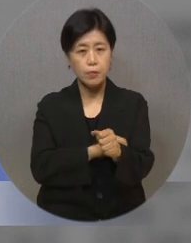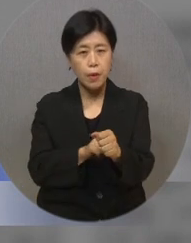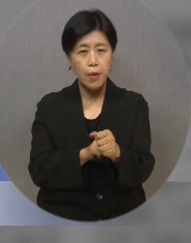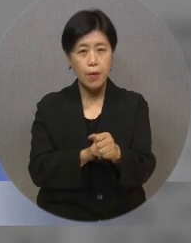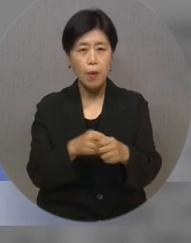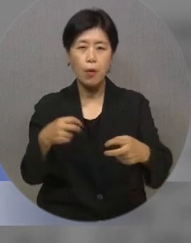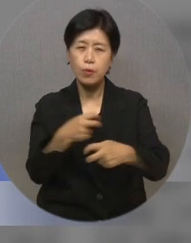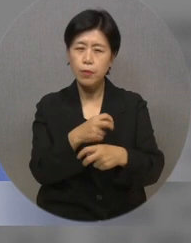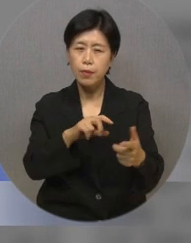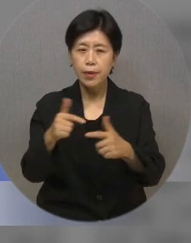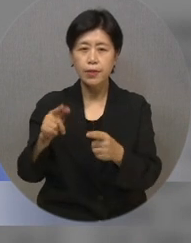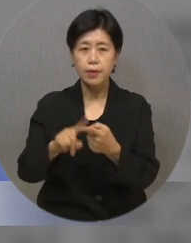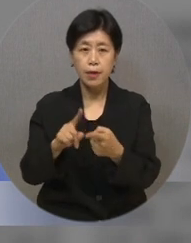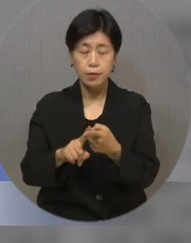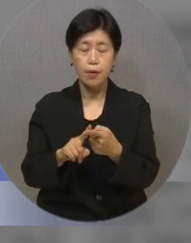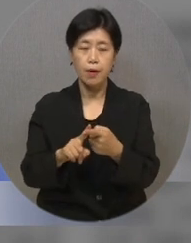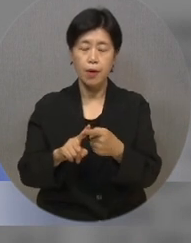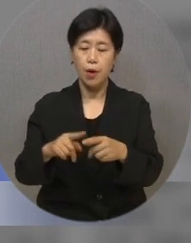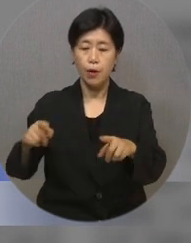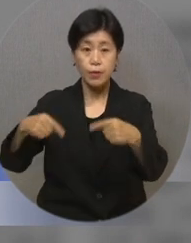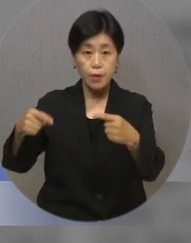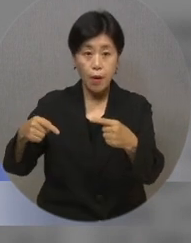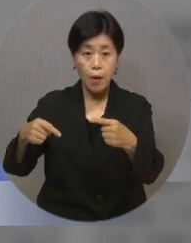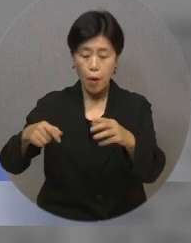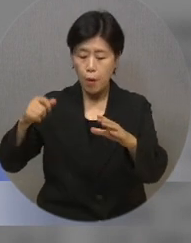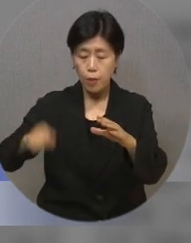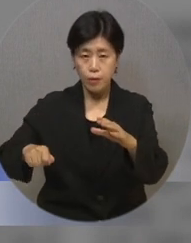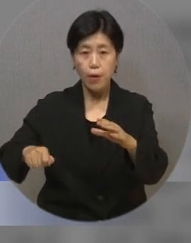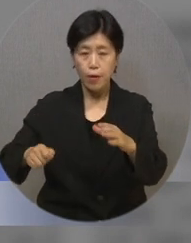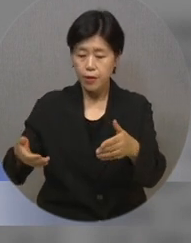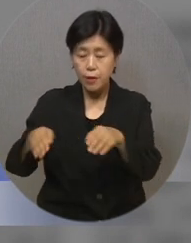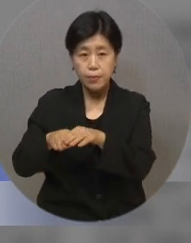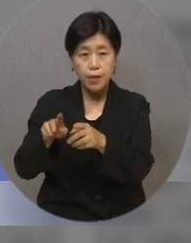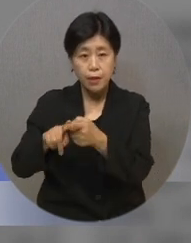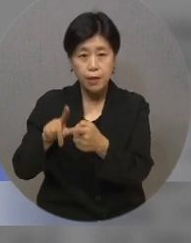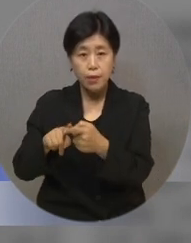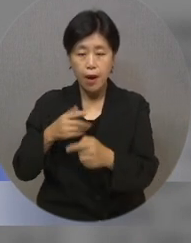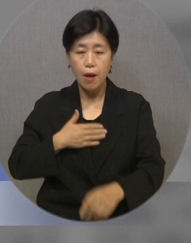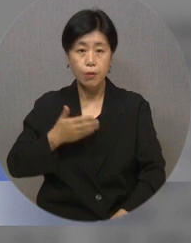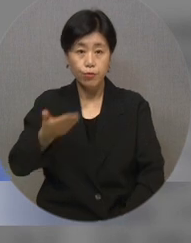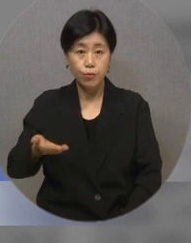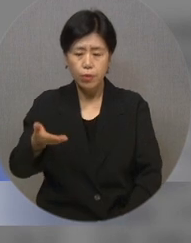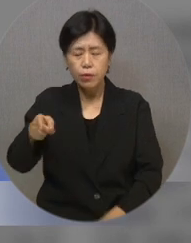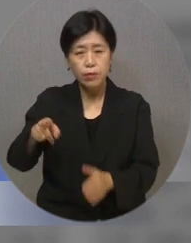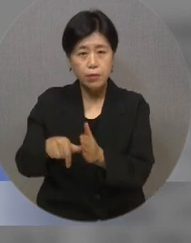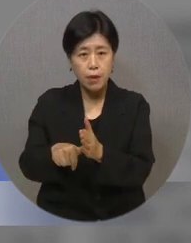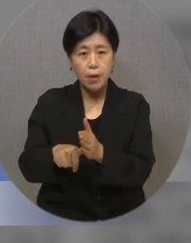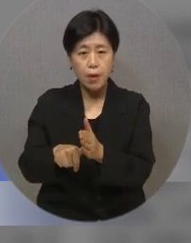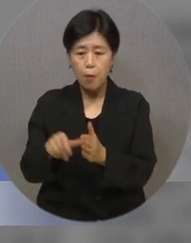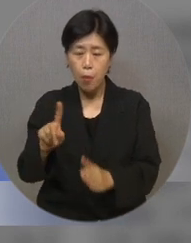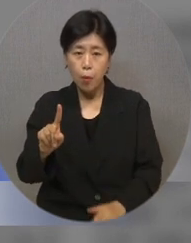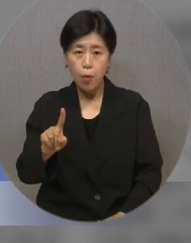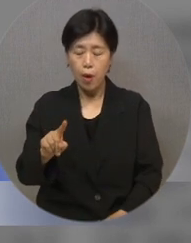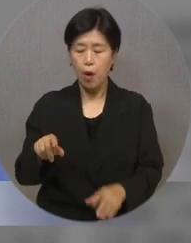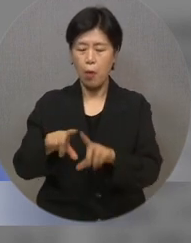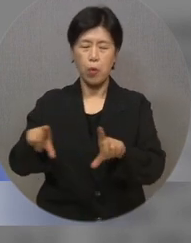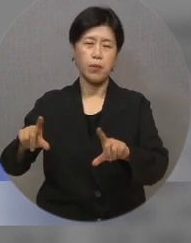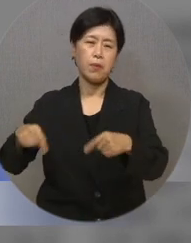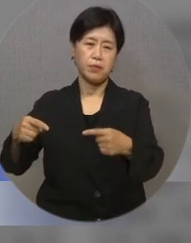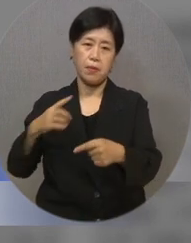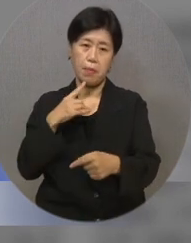교통수단의 휠체어 고정 설비 안정기준에 대해이 표준 휠체어만을 기준으로 정하고 있습니다